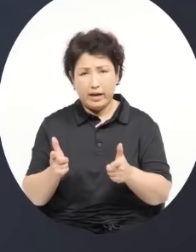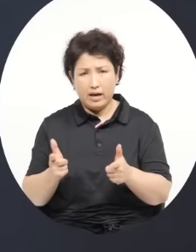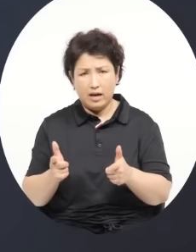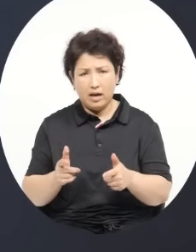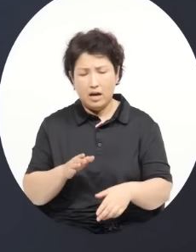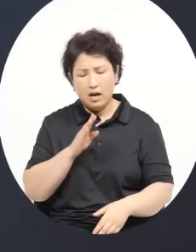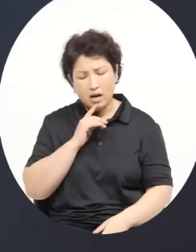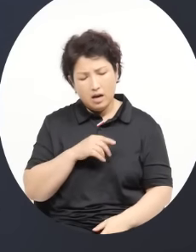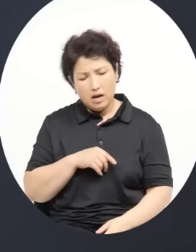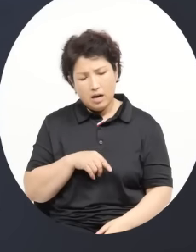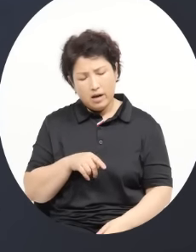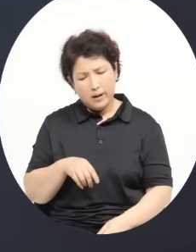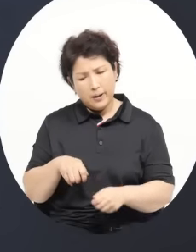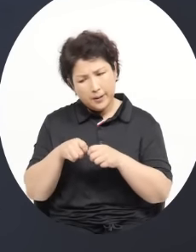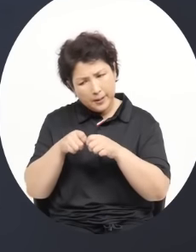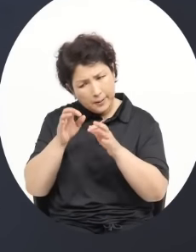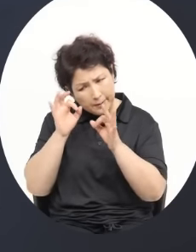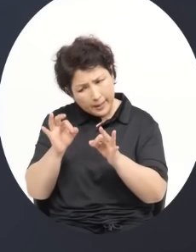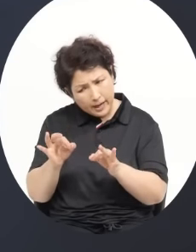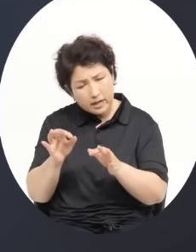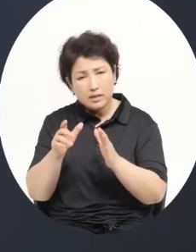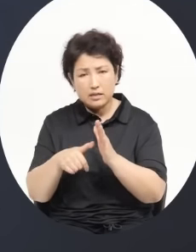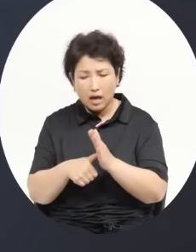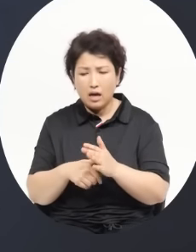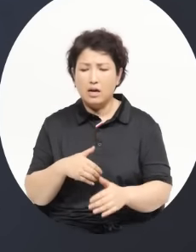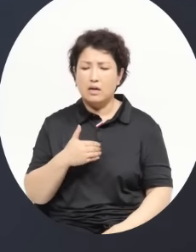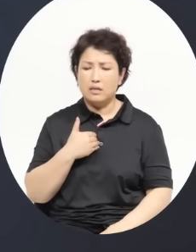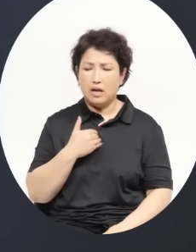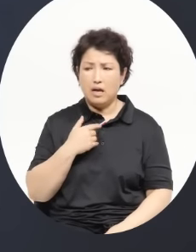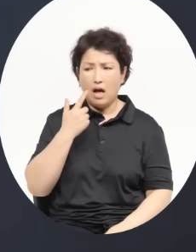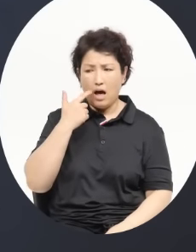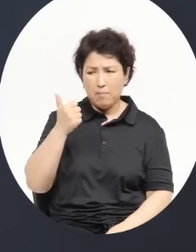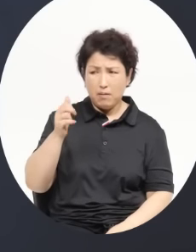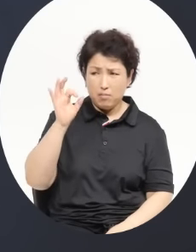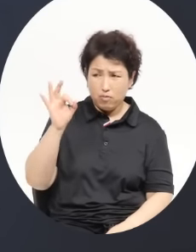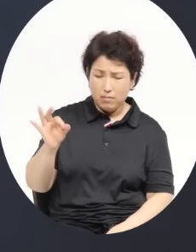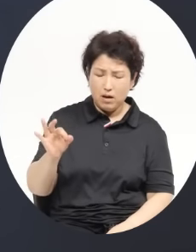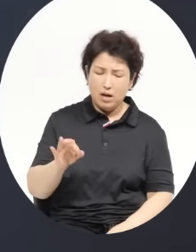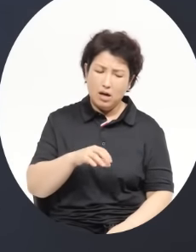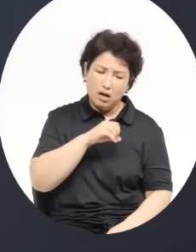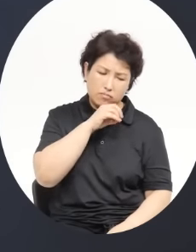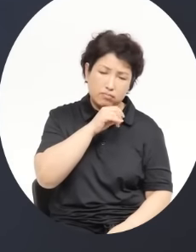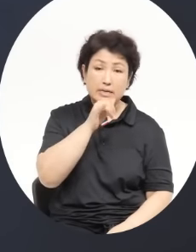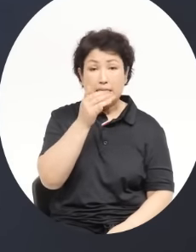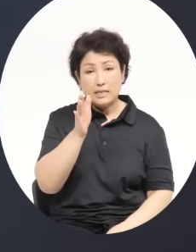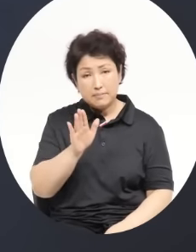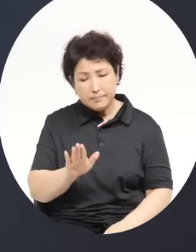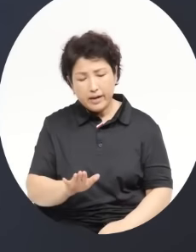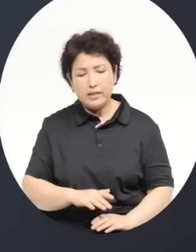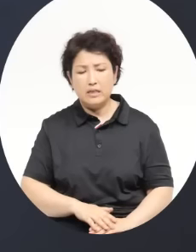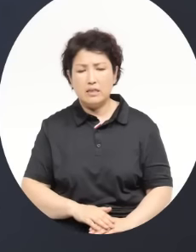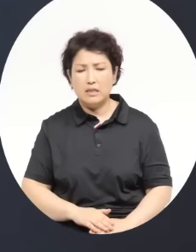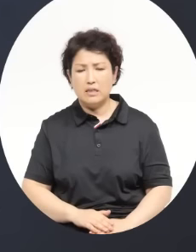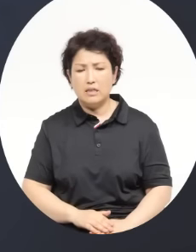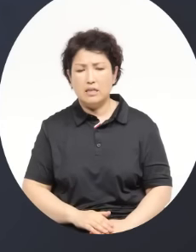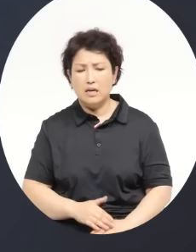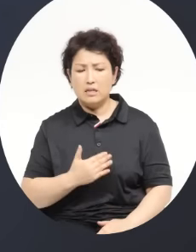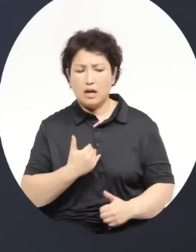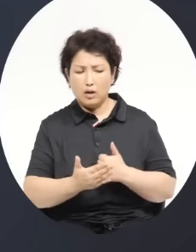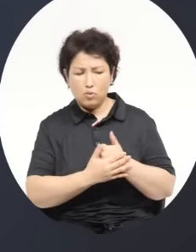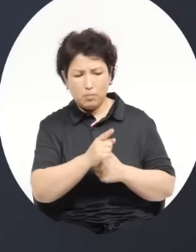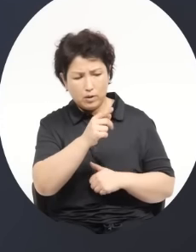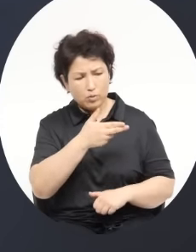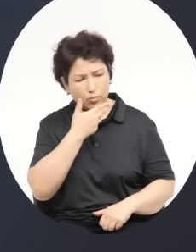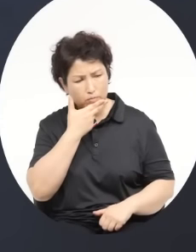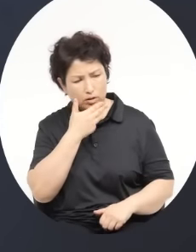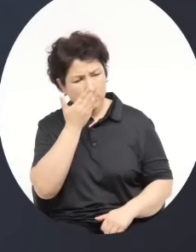객관적으로 살펴봤을 때 아버지는 내가 원하는 만큼의 아버님은 아니지만은 그러나 남에